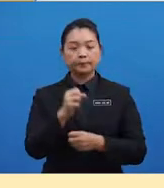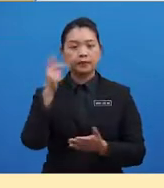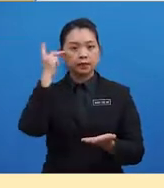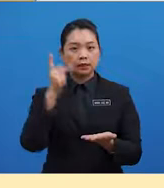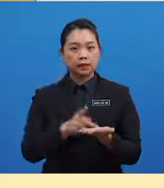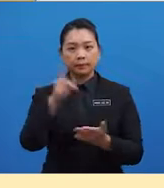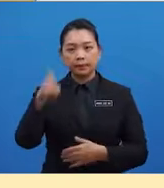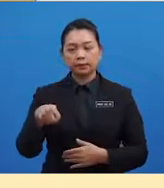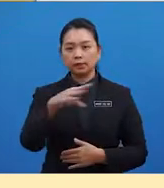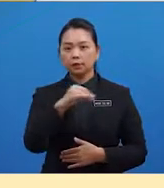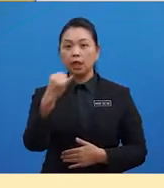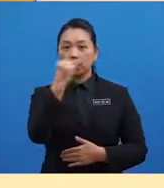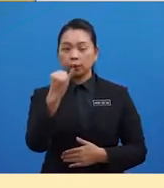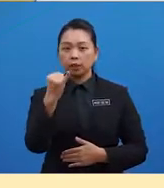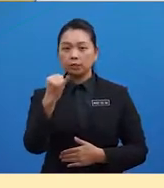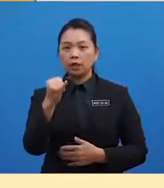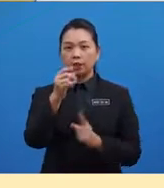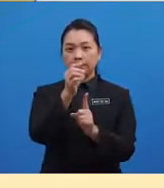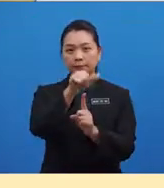dan melukis paksi simetri.